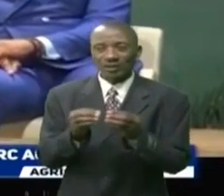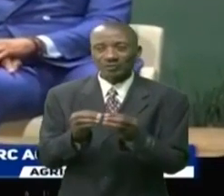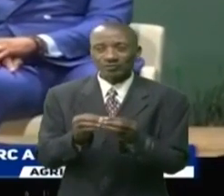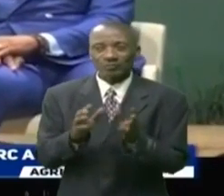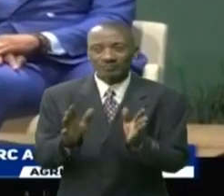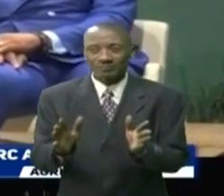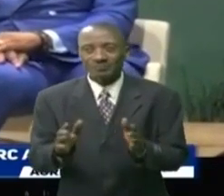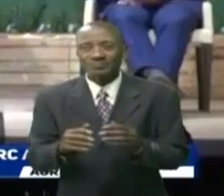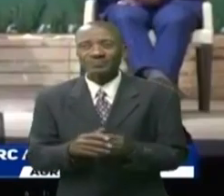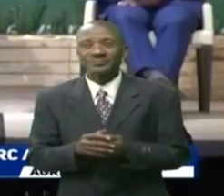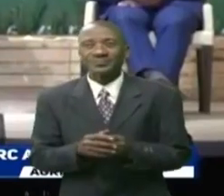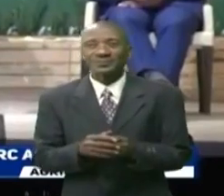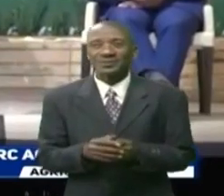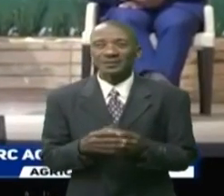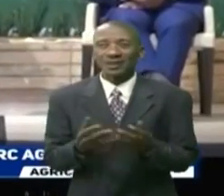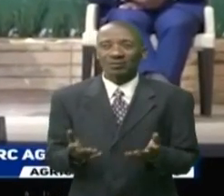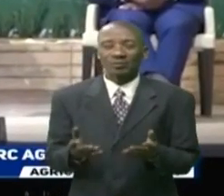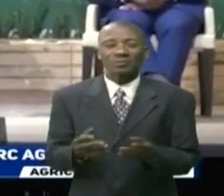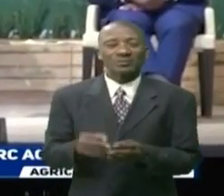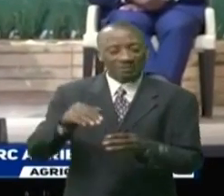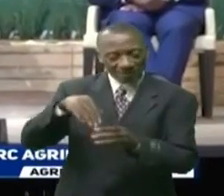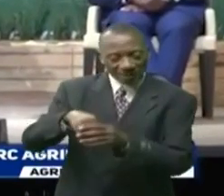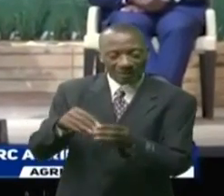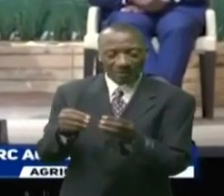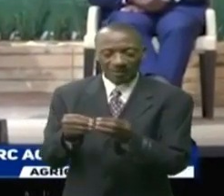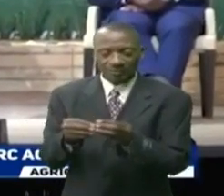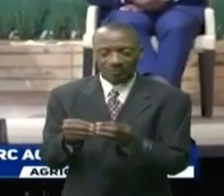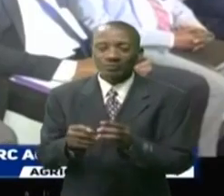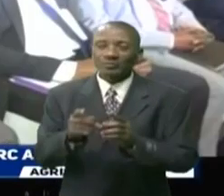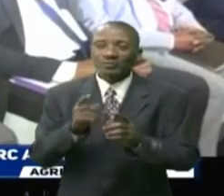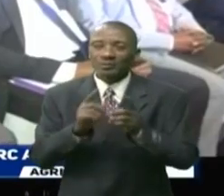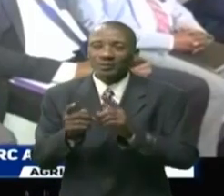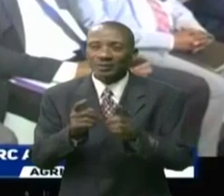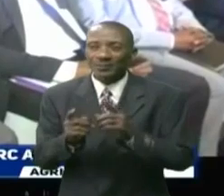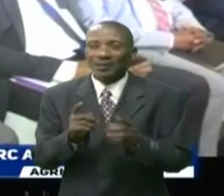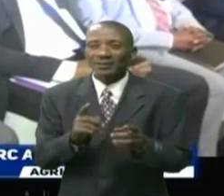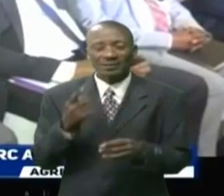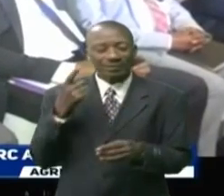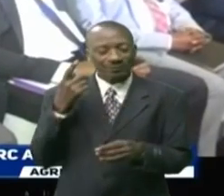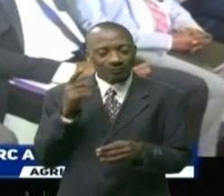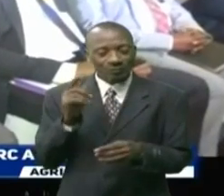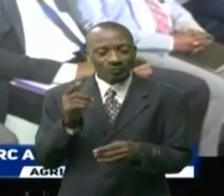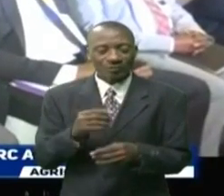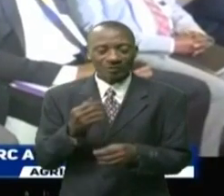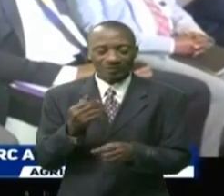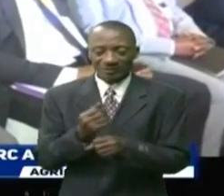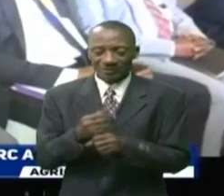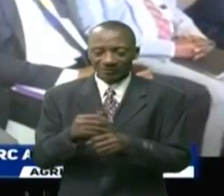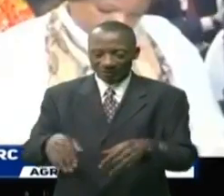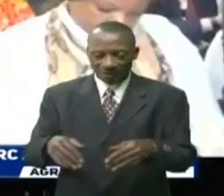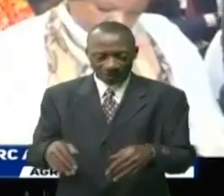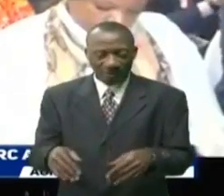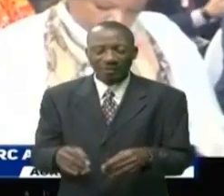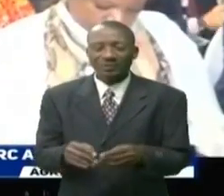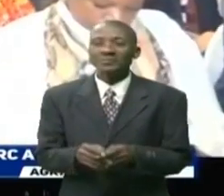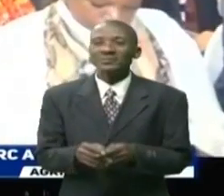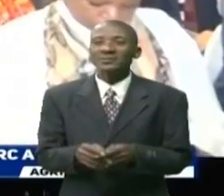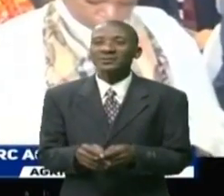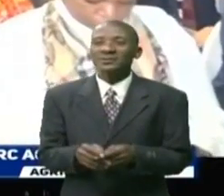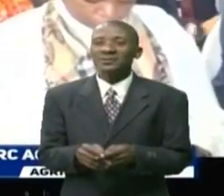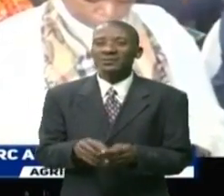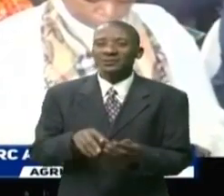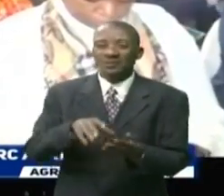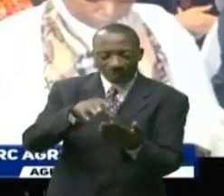n'est pas agriculteur. Il doit garder son rôle de régulateur et laisser les privés au centre de l'activité agricole, a dit le ministre